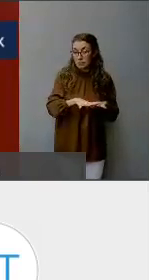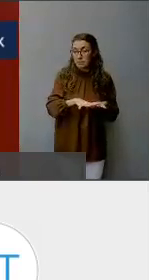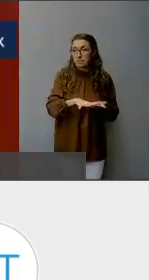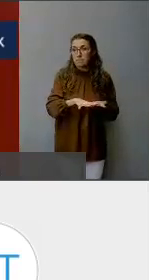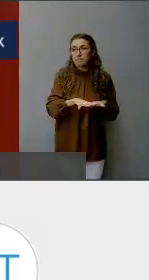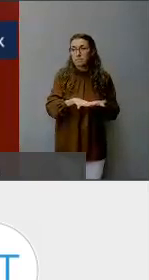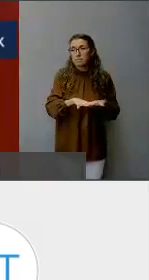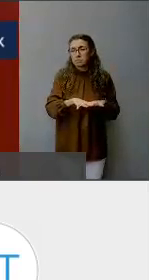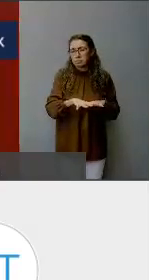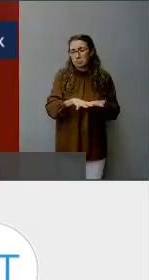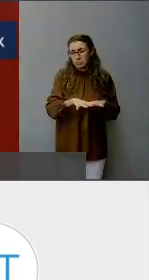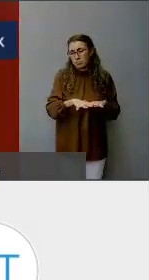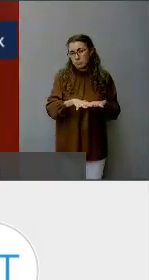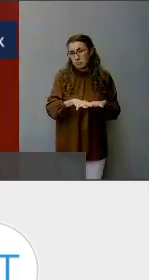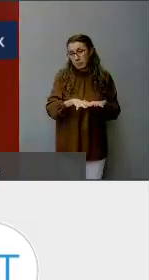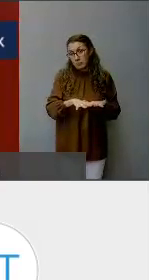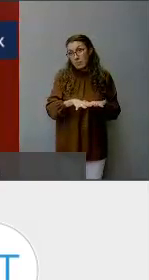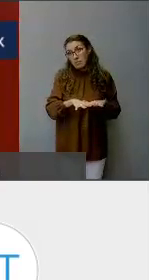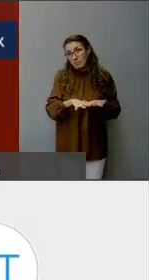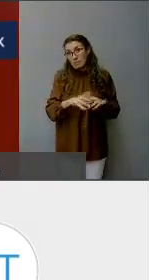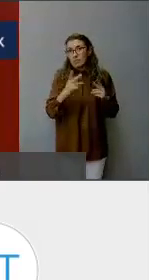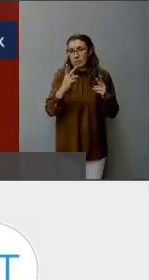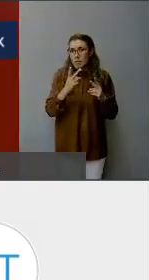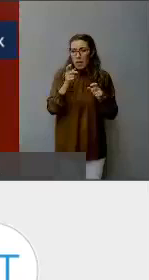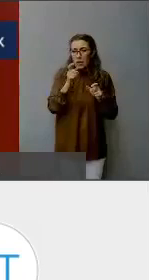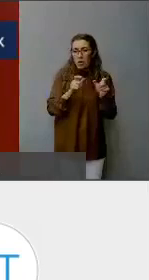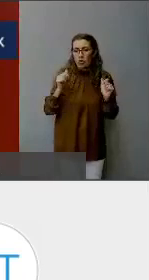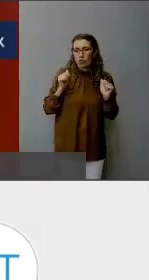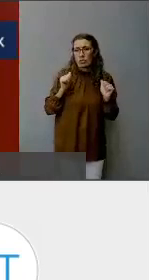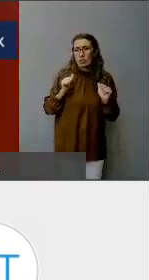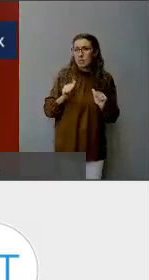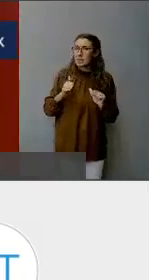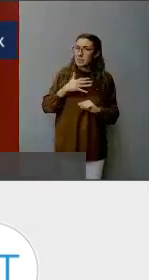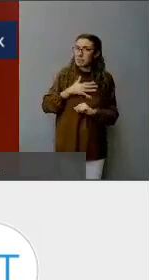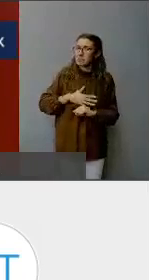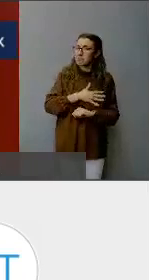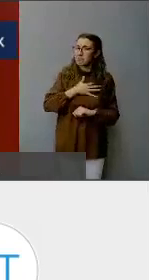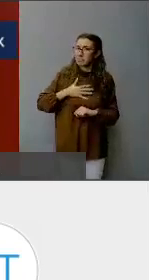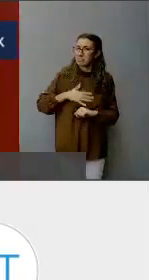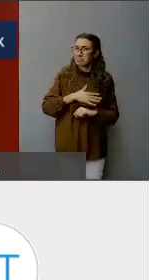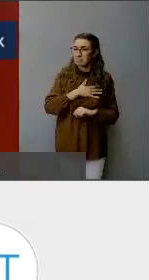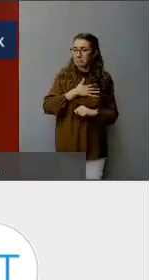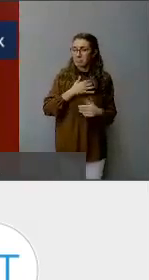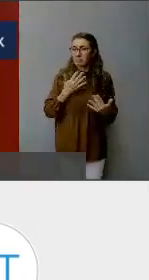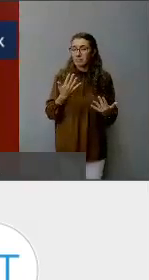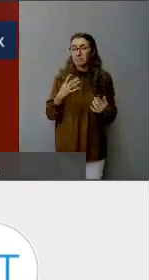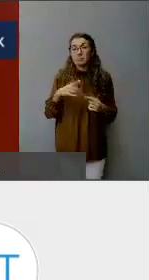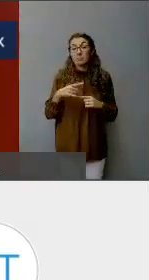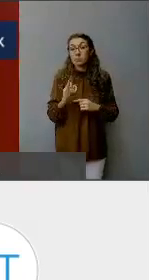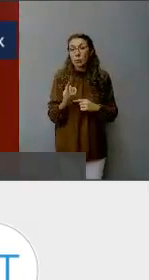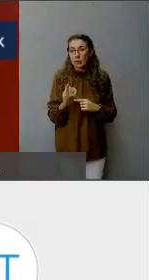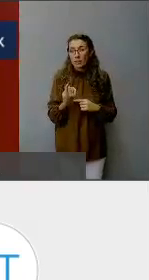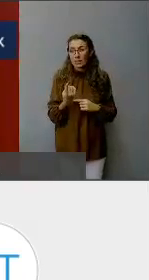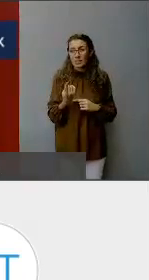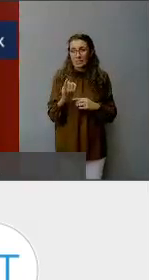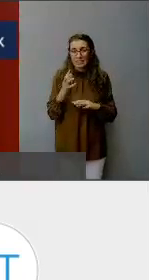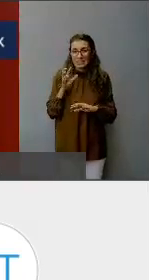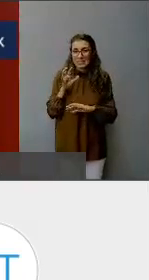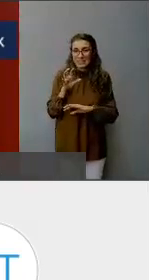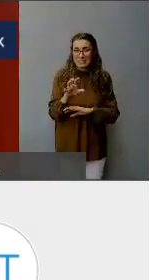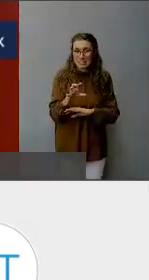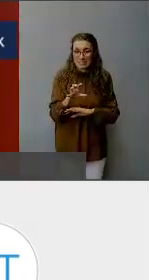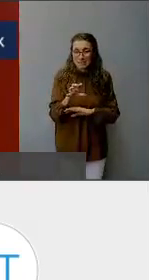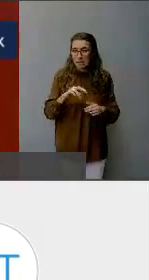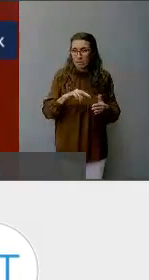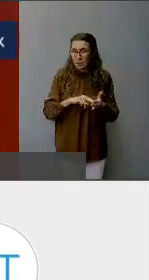una riqualificazione molto apprezzata stato poi un contenzioso e quindi una serie di